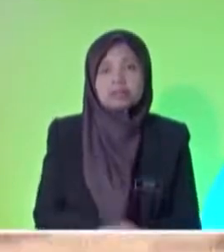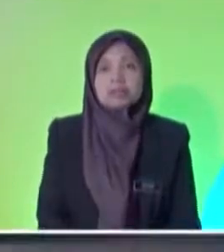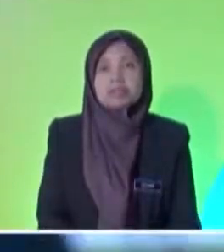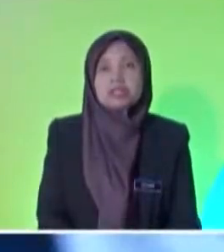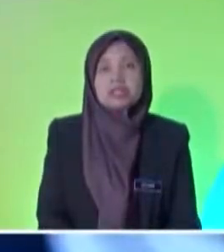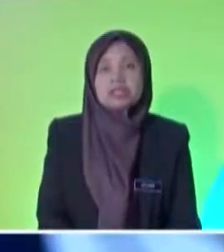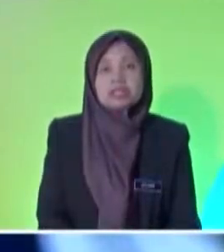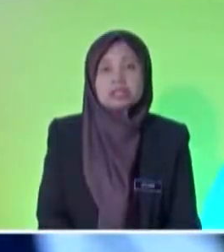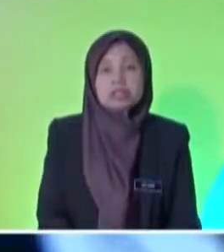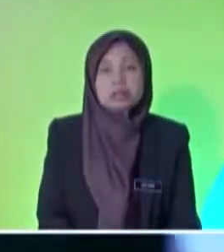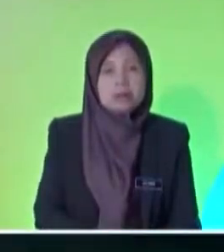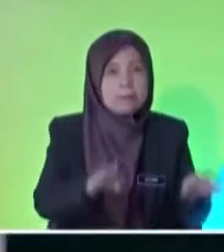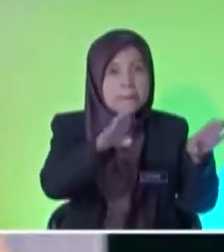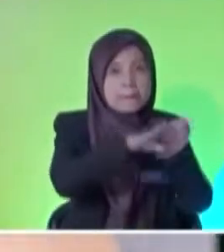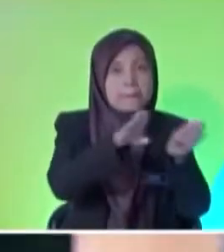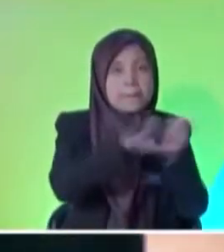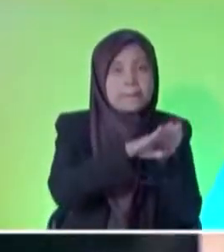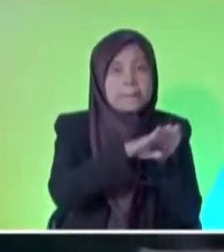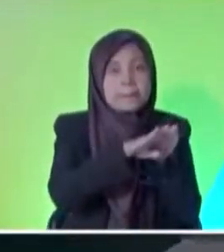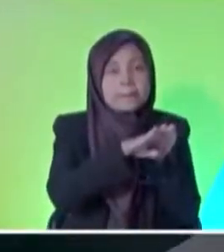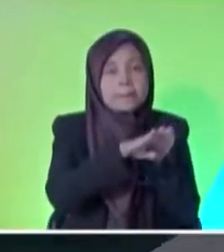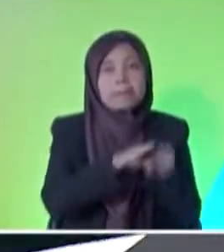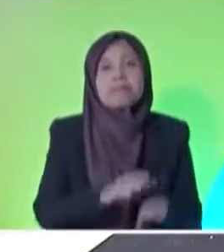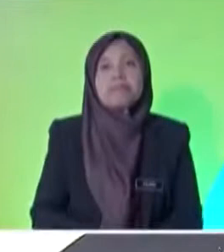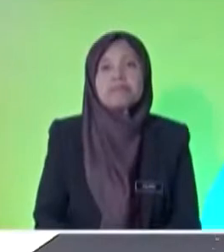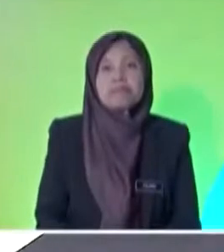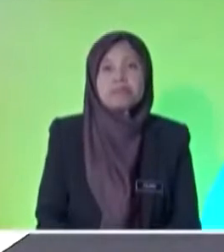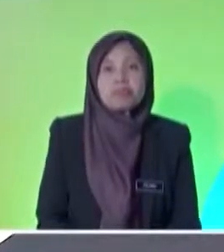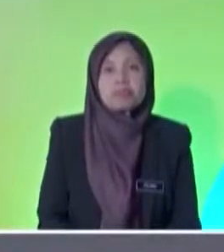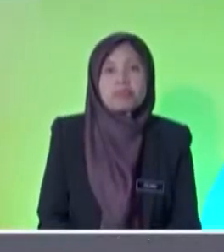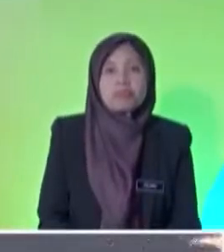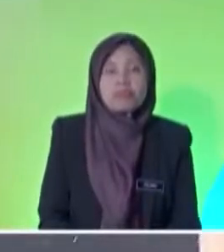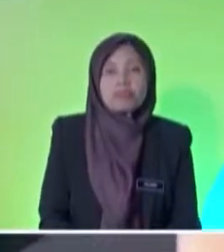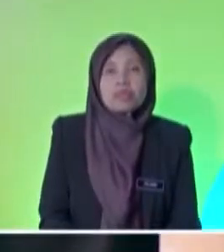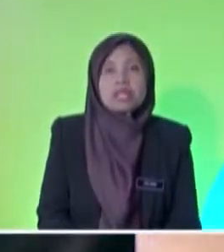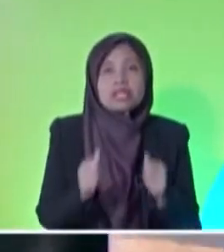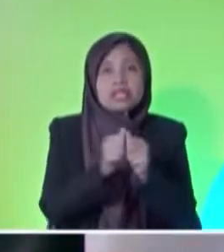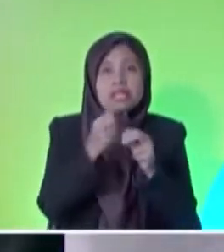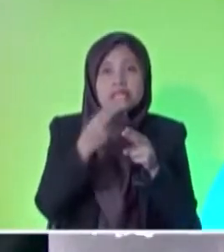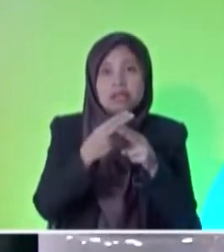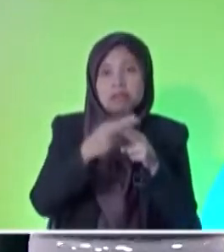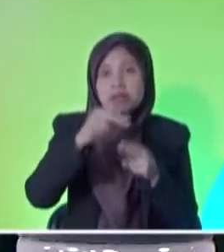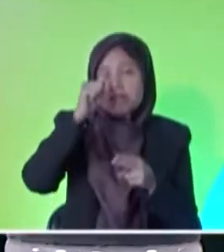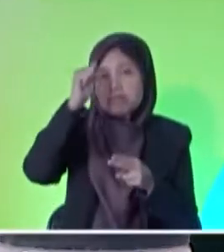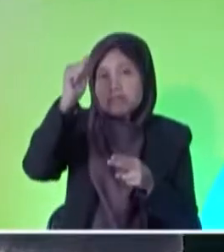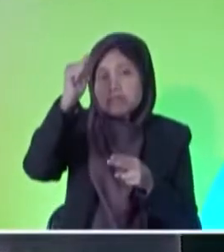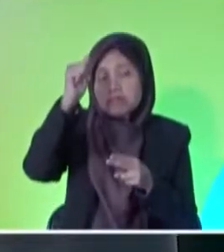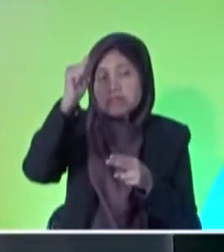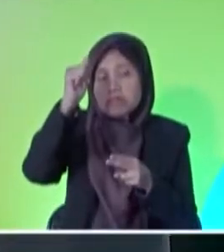Hai Bisa nol disana Ok mari 09.00 Bismillahirrohmanirrohim